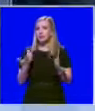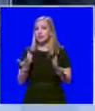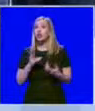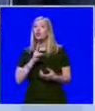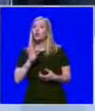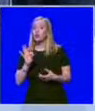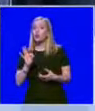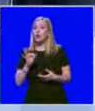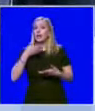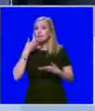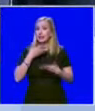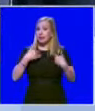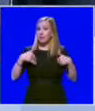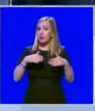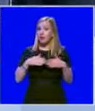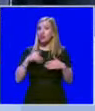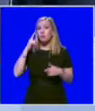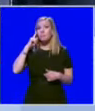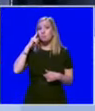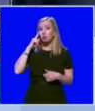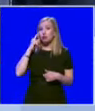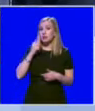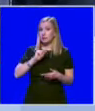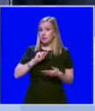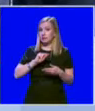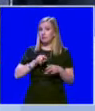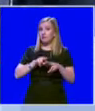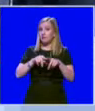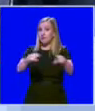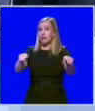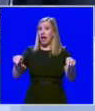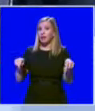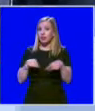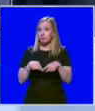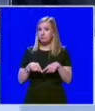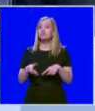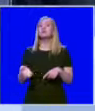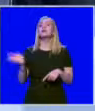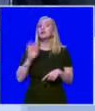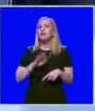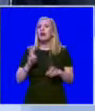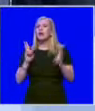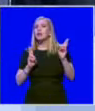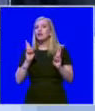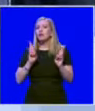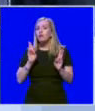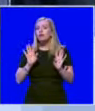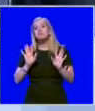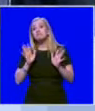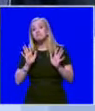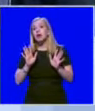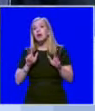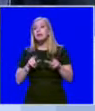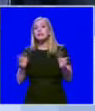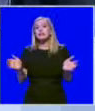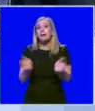Но изказахме нашата позиция в пленарна зала, след което се гласува явно мнозинството,